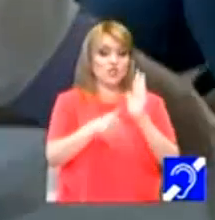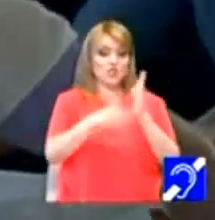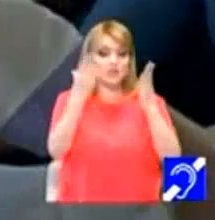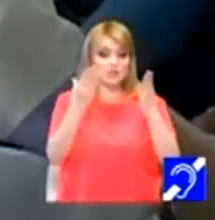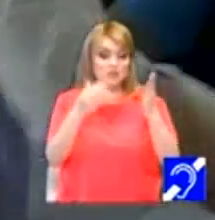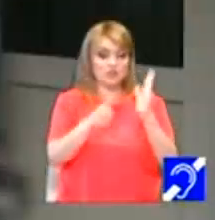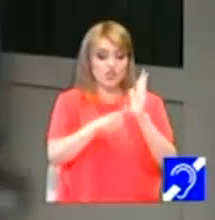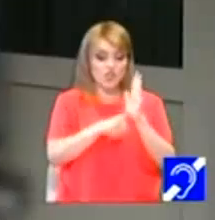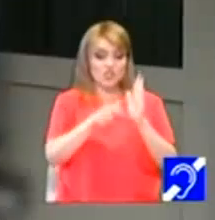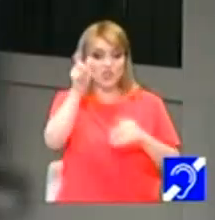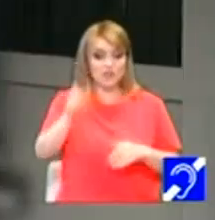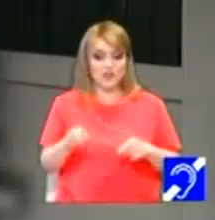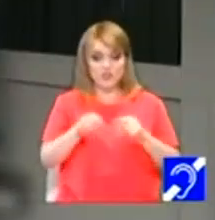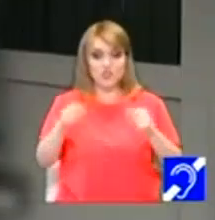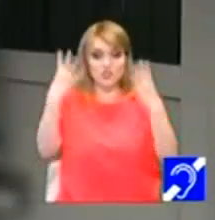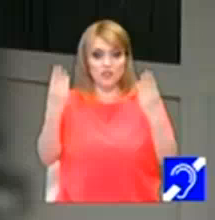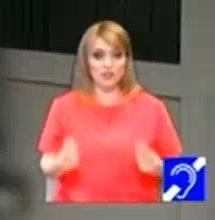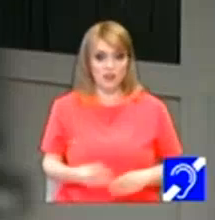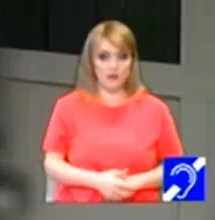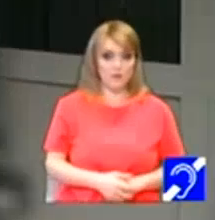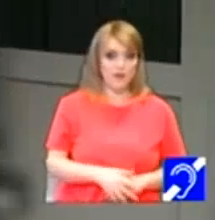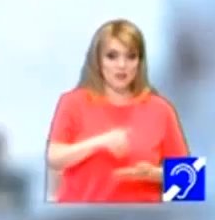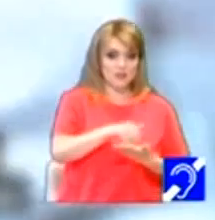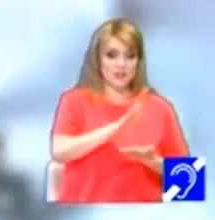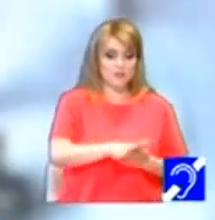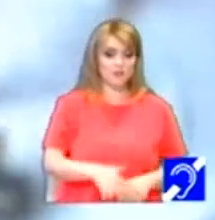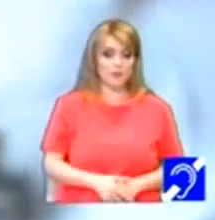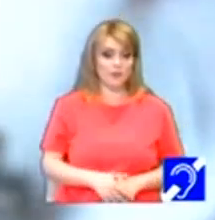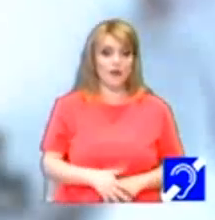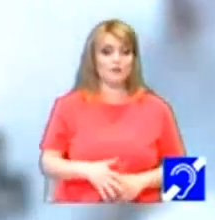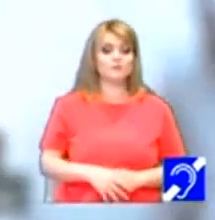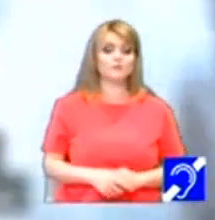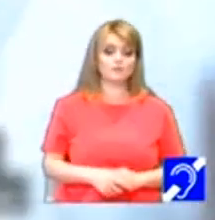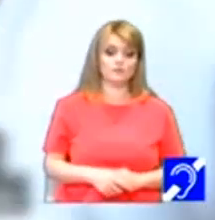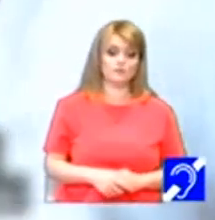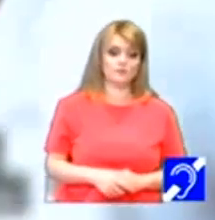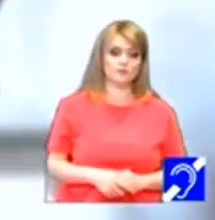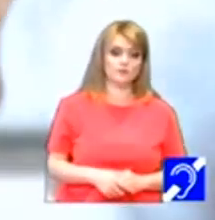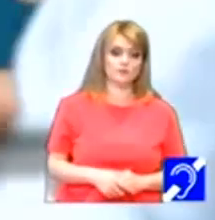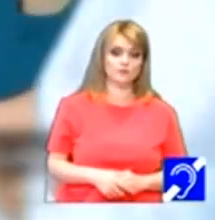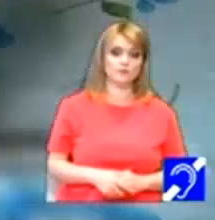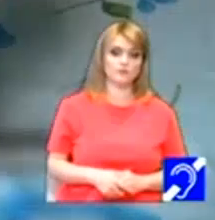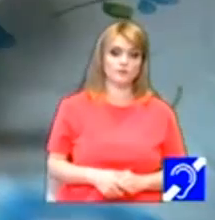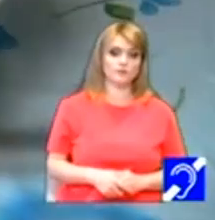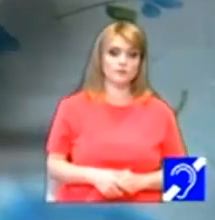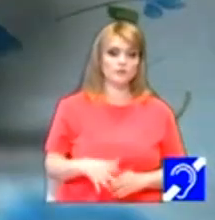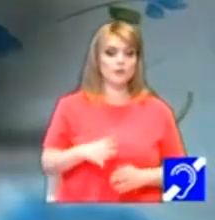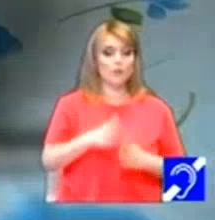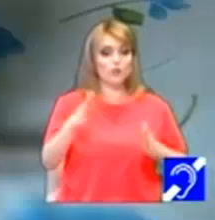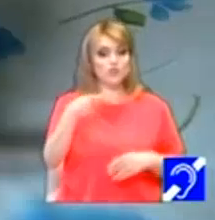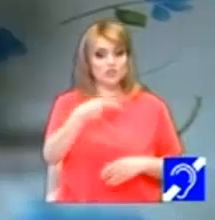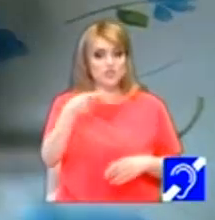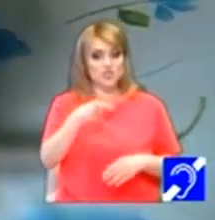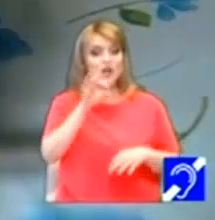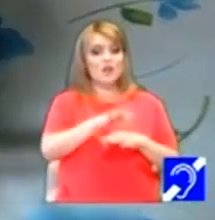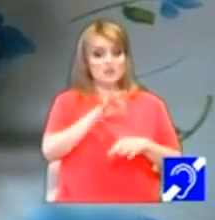Agenției Naționale pentru Sănătate Publică avertizează și despre faptul că peste 1000 de infectați cu COVID-19 sunt copii. Cei mai